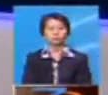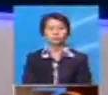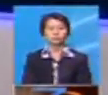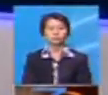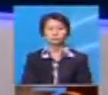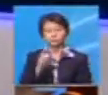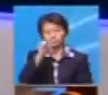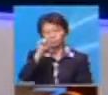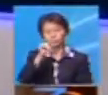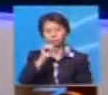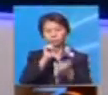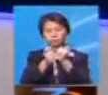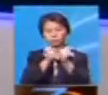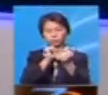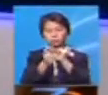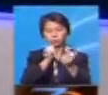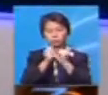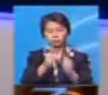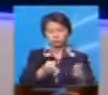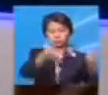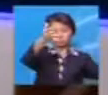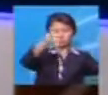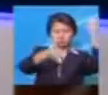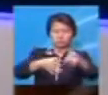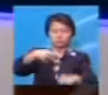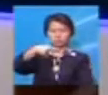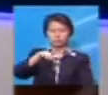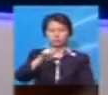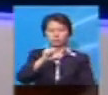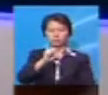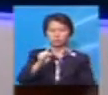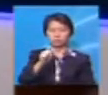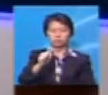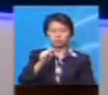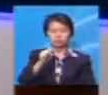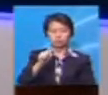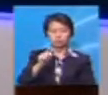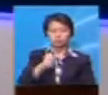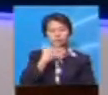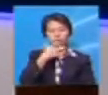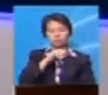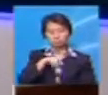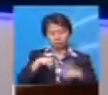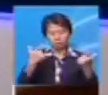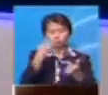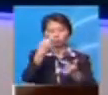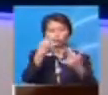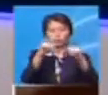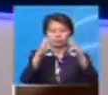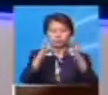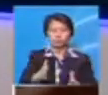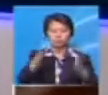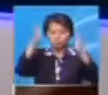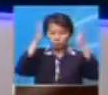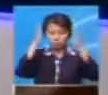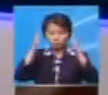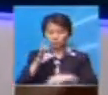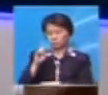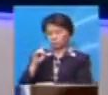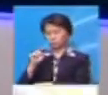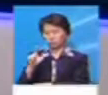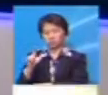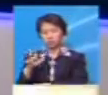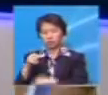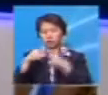Baik, sedikit perkembangan sukan. Kejohanan squash PSA Wanita Dunia 2015. Nasib berbeza buat dua pemain negara. Delia